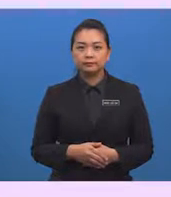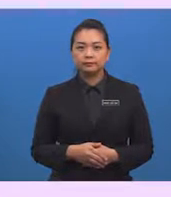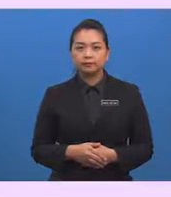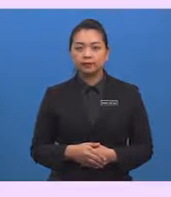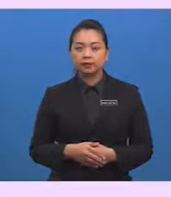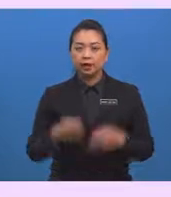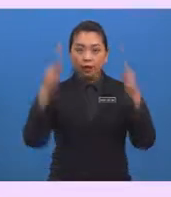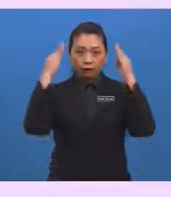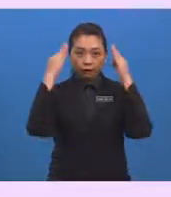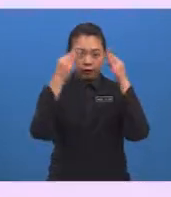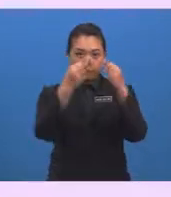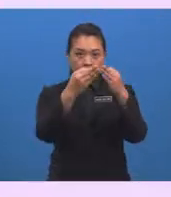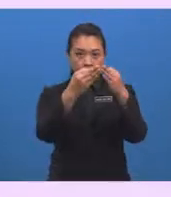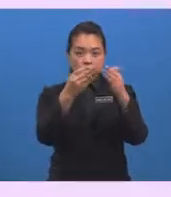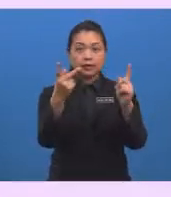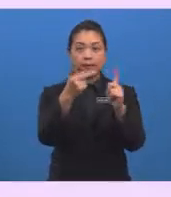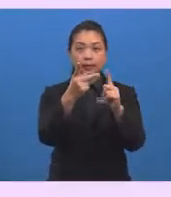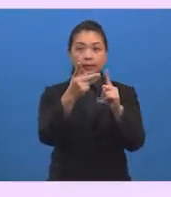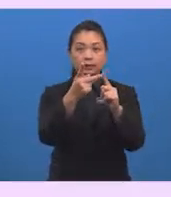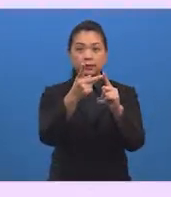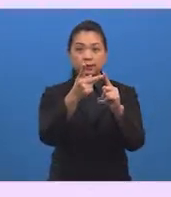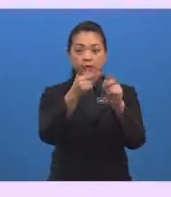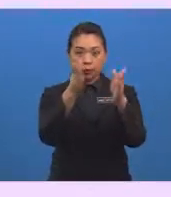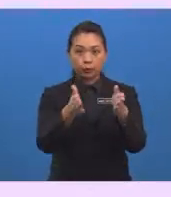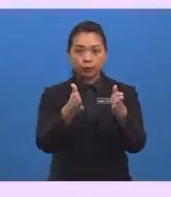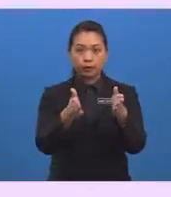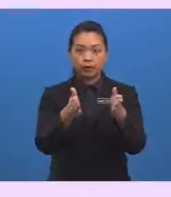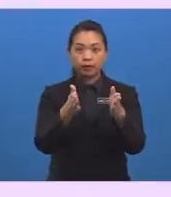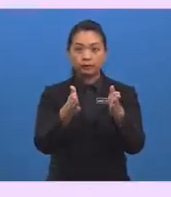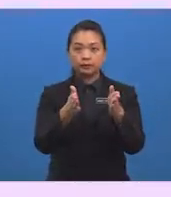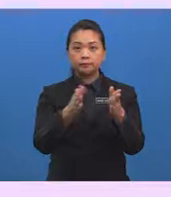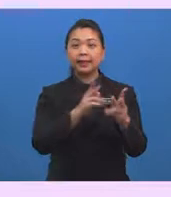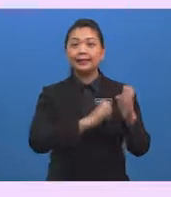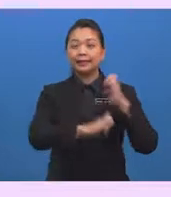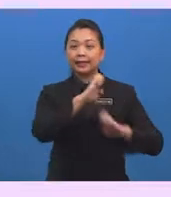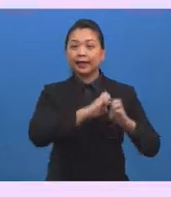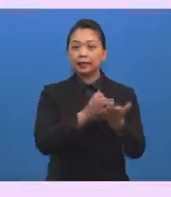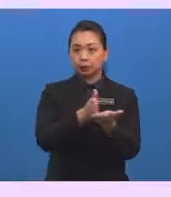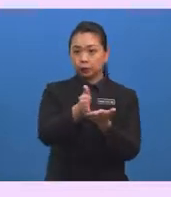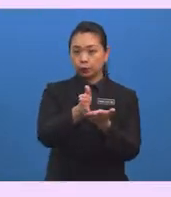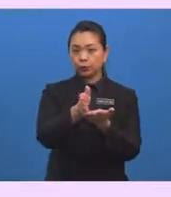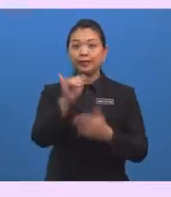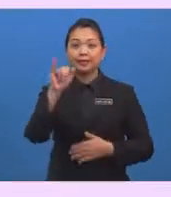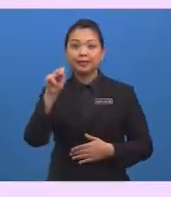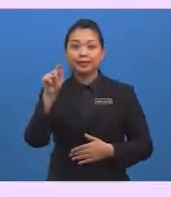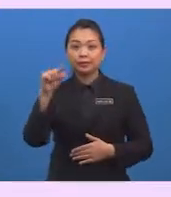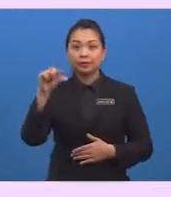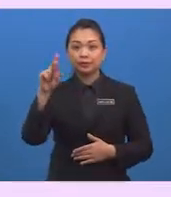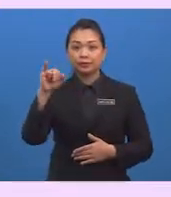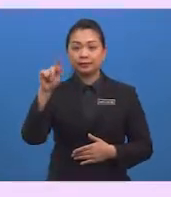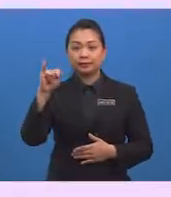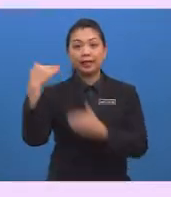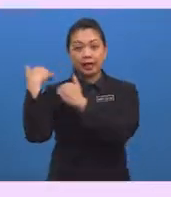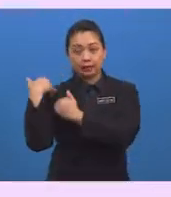fokus kepada pelanggan, beretika, ketelusan, integriti,